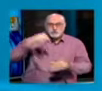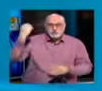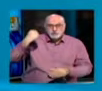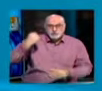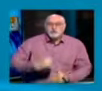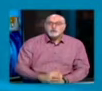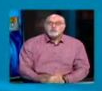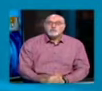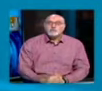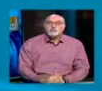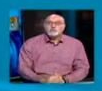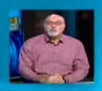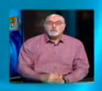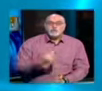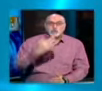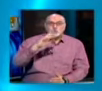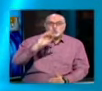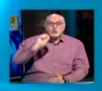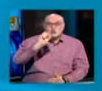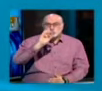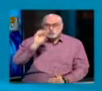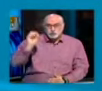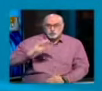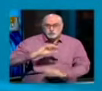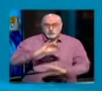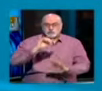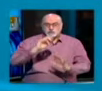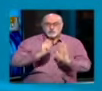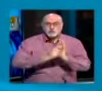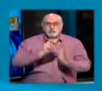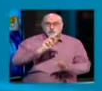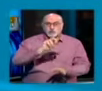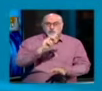الغربية المينورسو إلى غاية